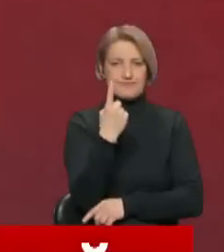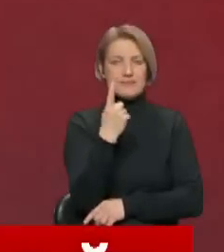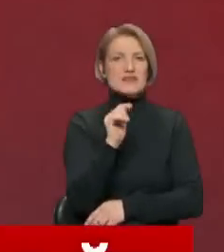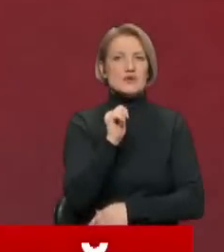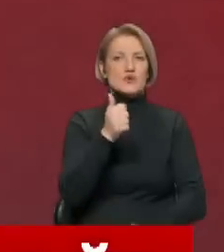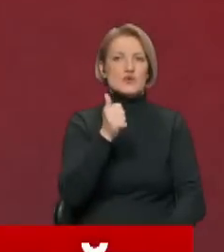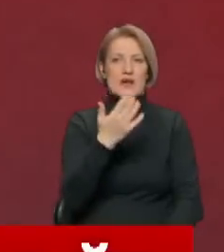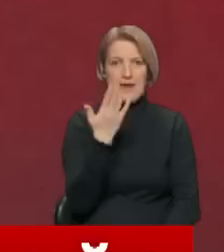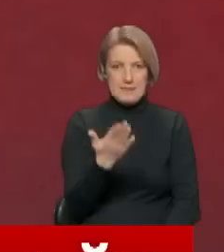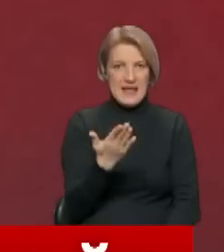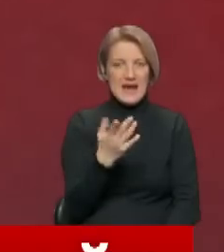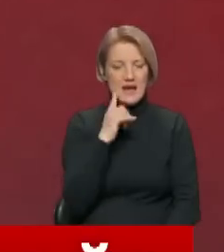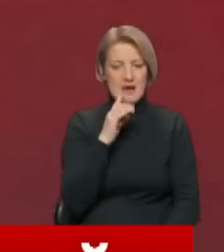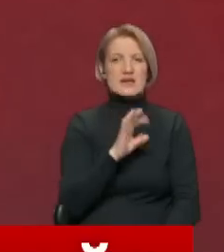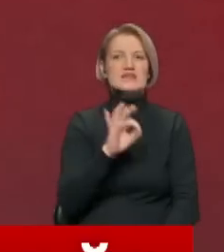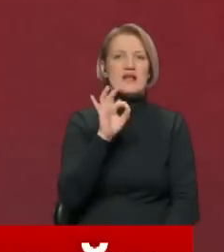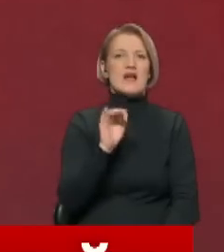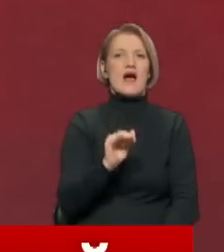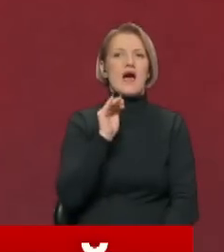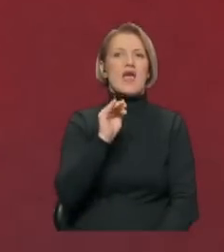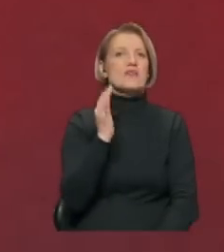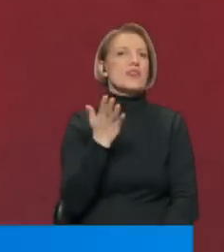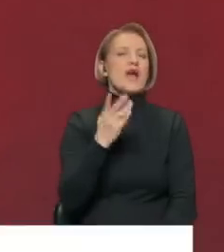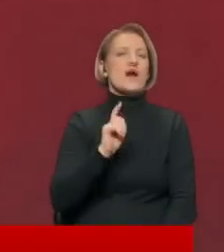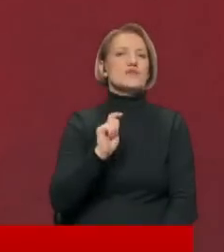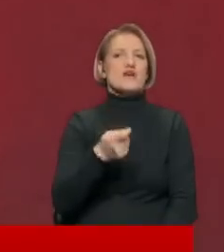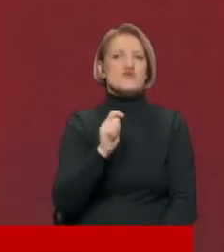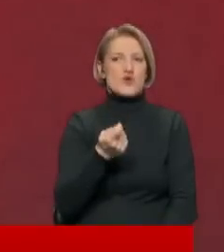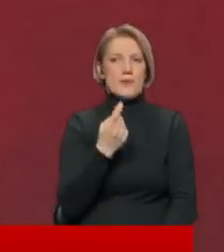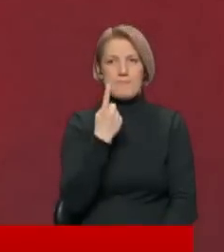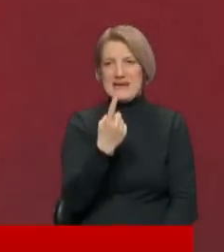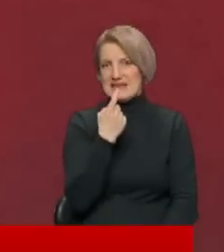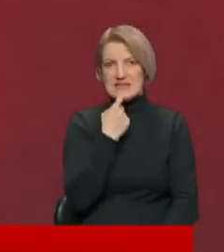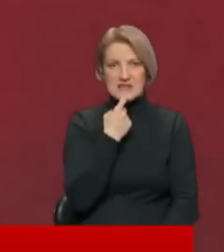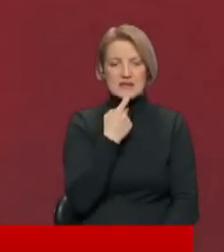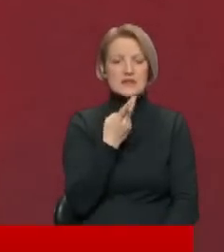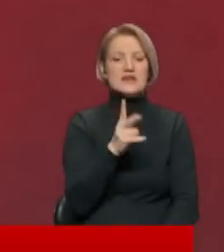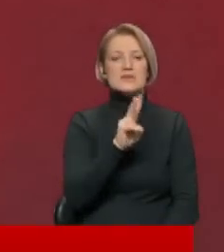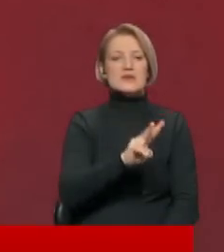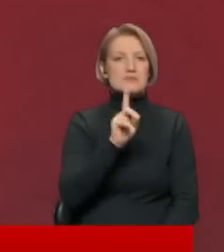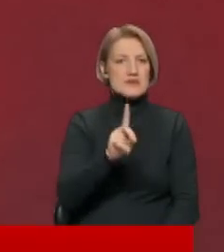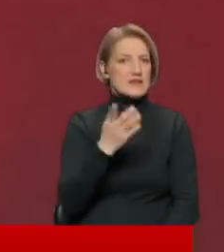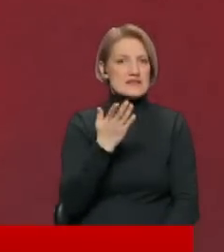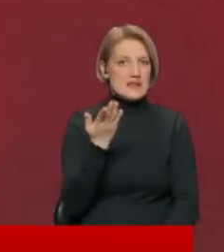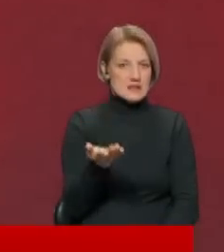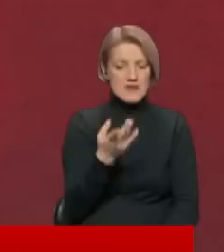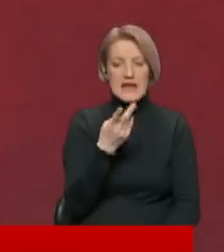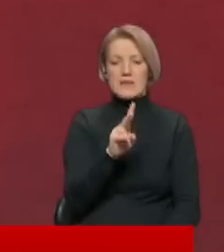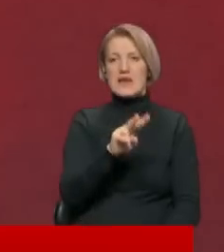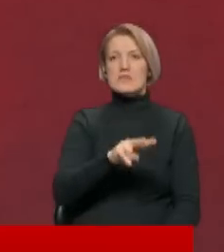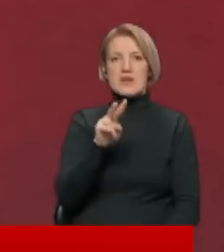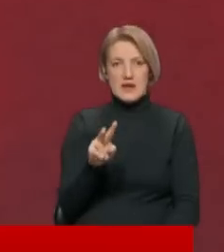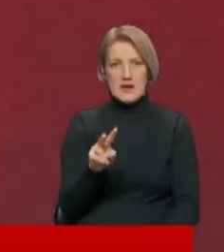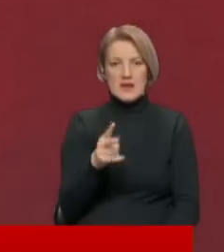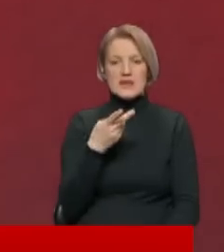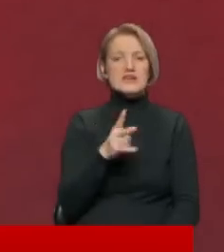günde bile insanların hayatı ne kadar değişebiliyor bir yıl 2021 nasıldı 2022